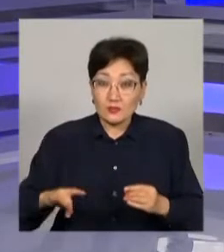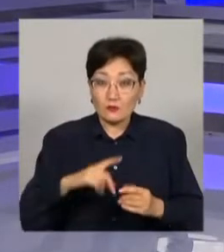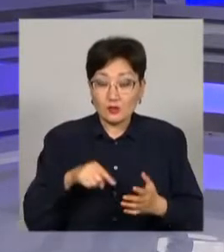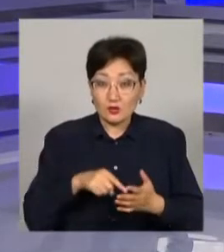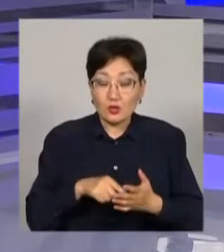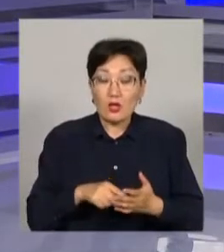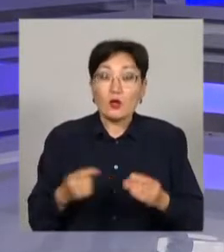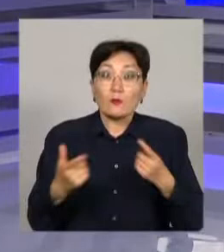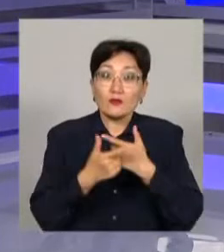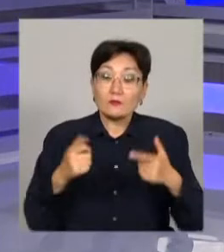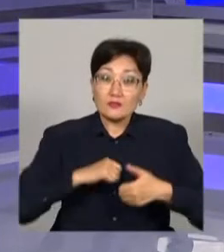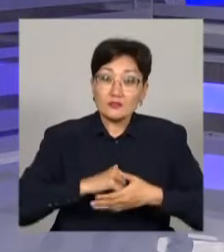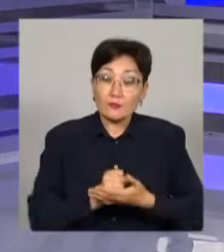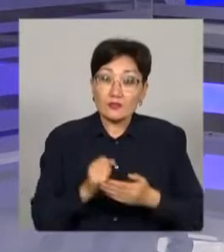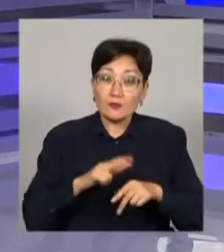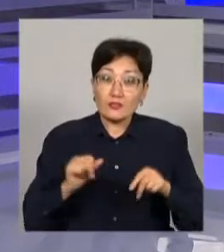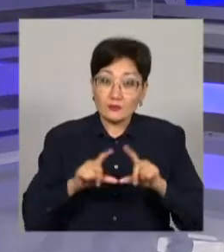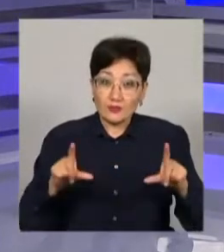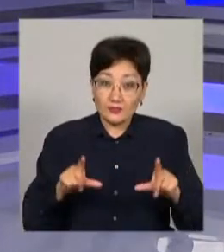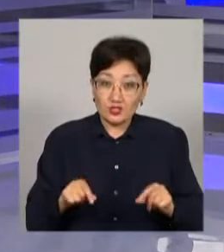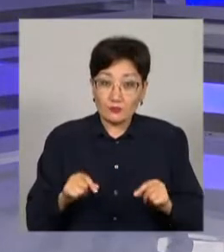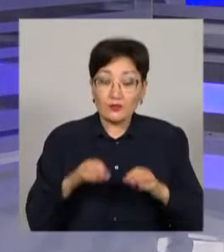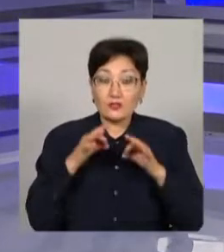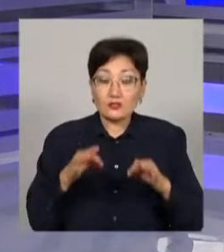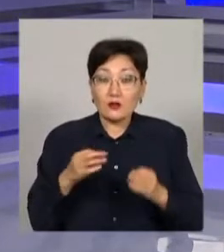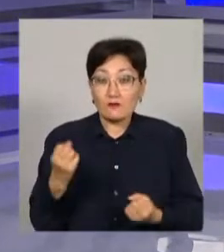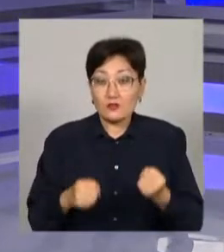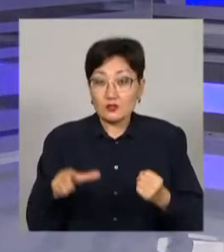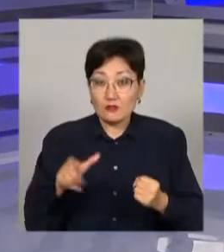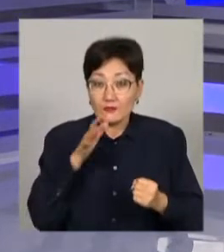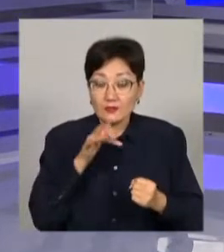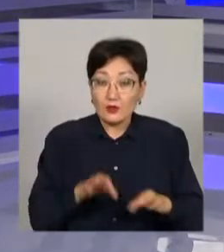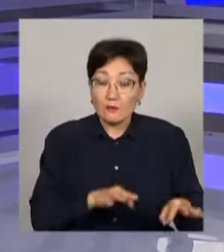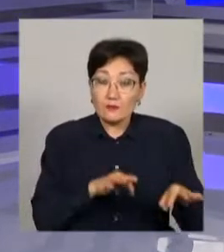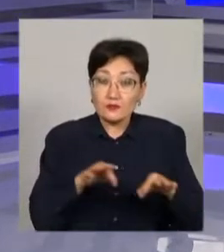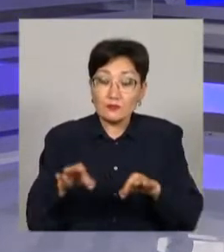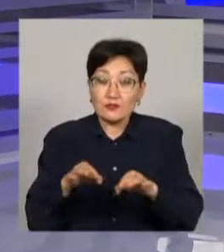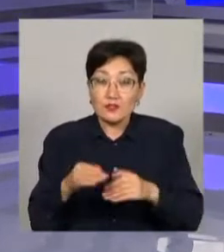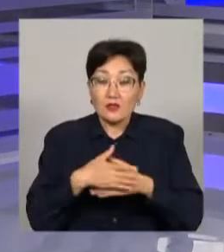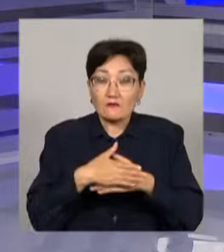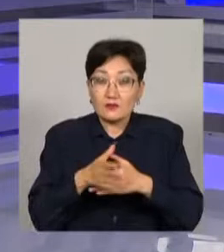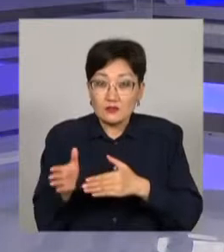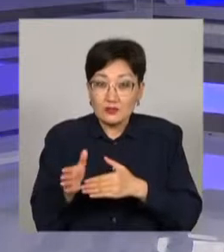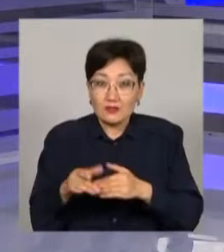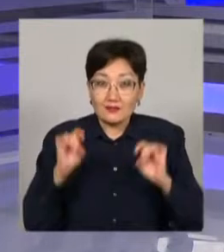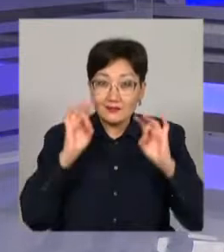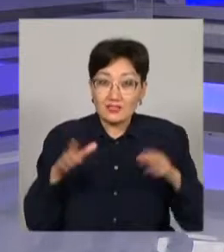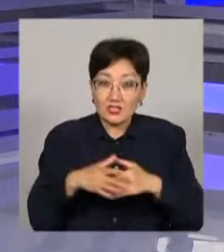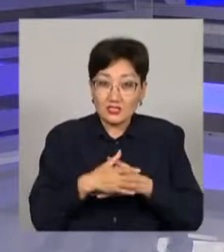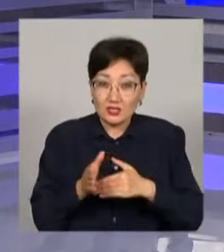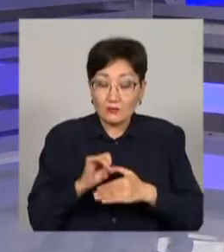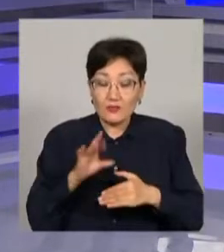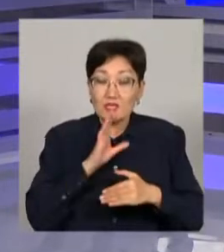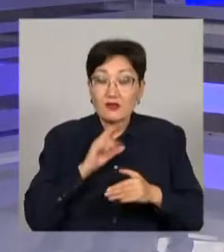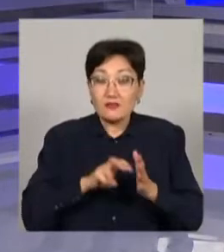города. Информацию подтвердили в департаменте полиции. По словам водителя, во время движения дверь минивэна неожиданно открылась, и